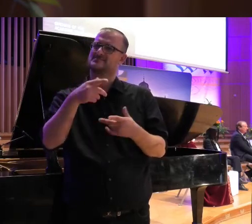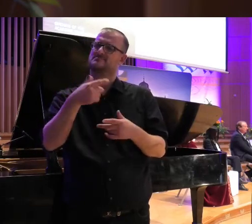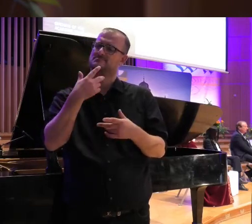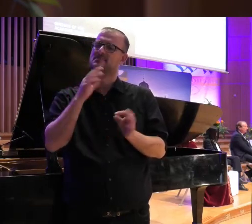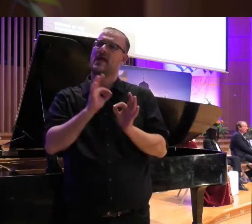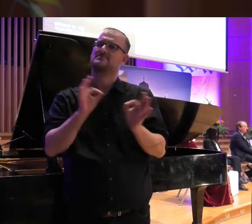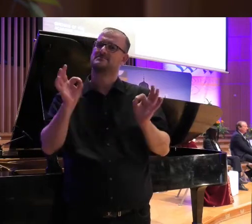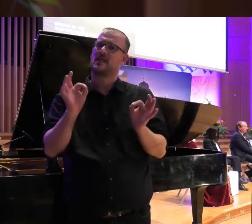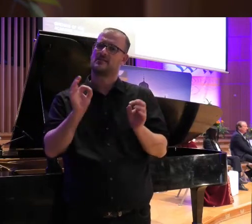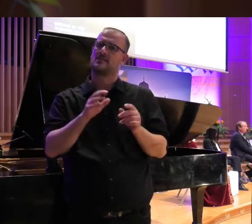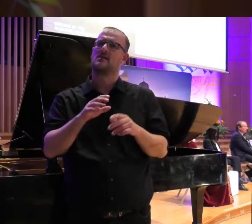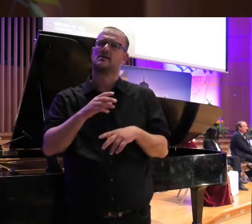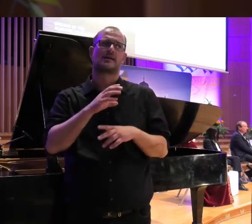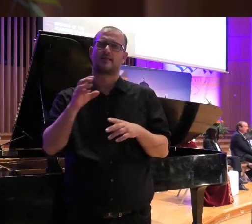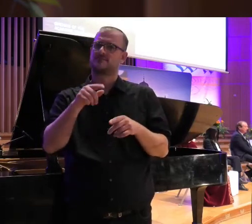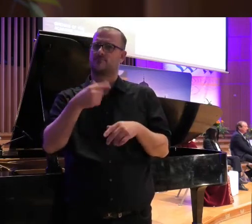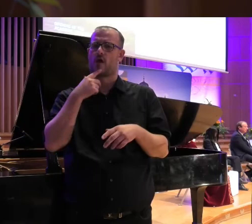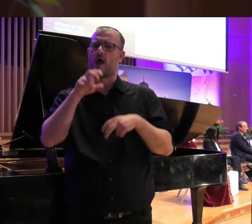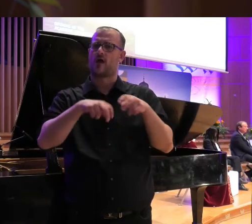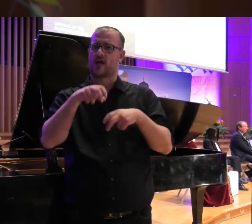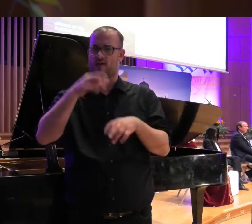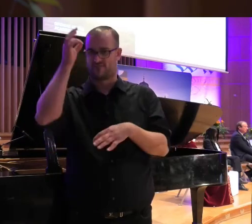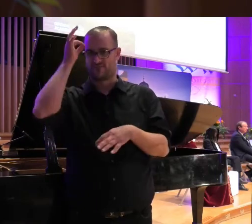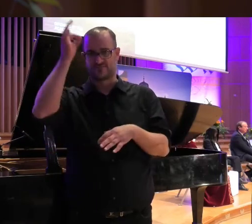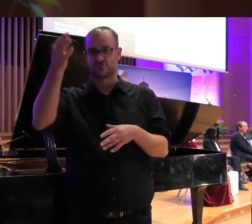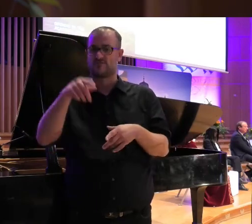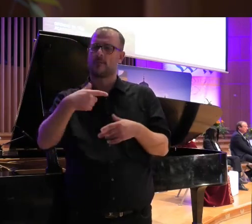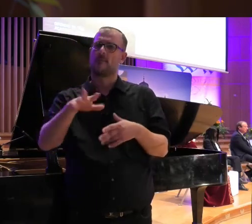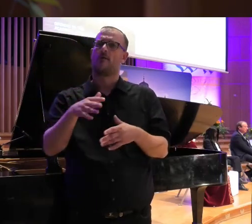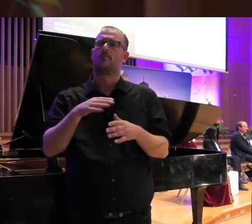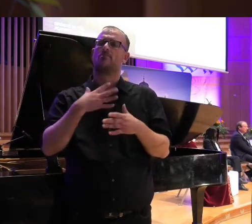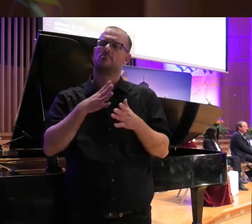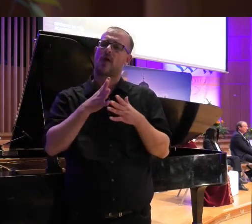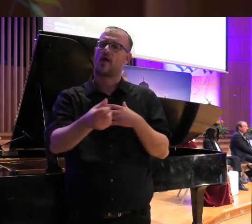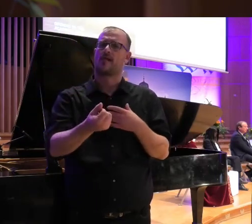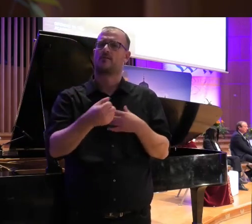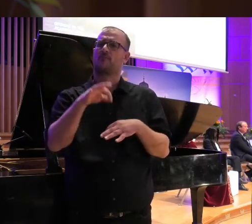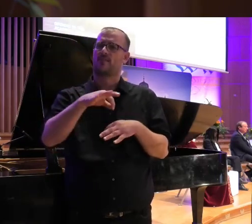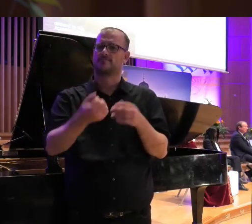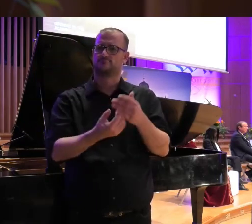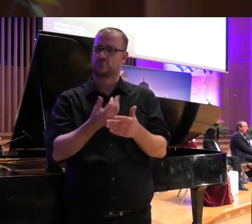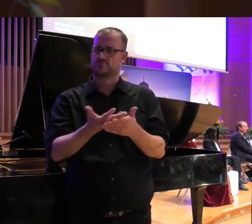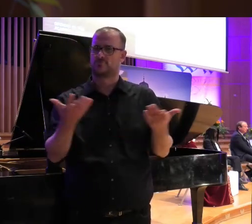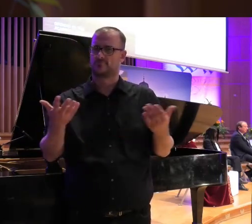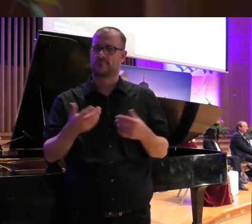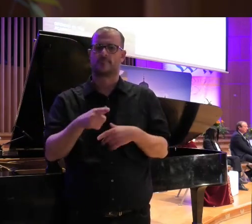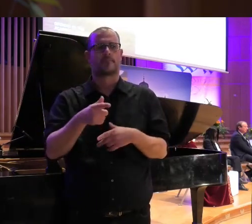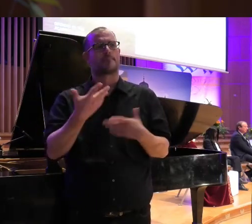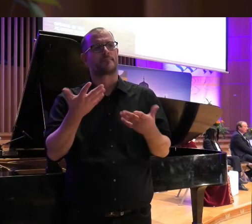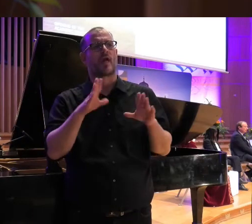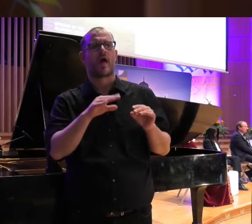Deutschland in den Agrarwissenschaften und da geht es zum Beispiel um nachhaltige Pflanzenproduktion. Und ja, generell, also